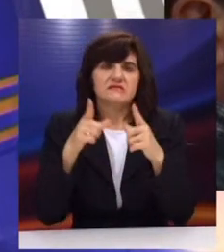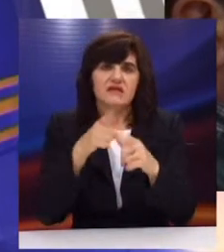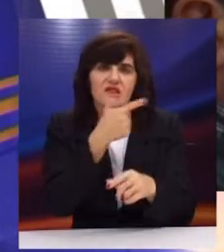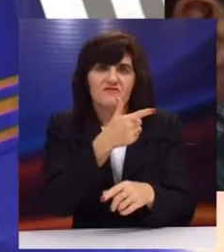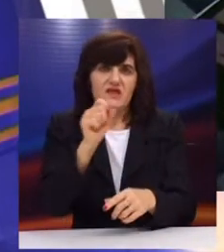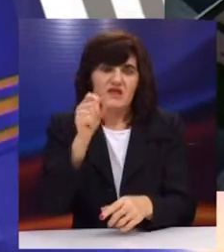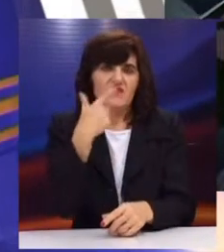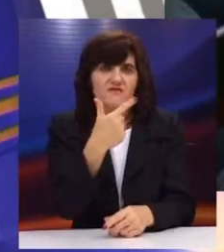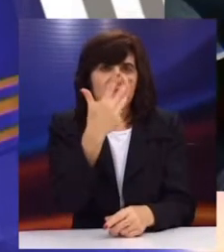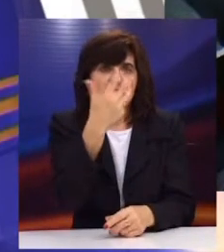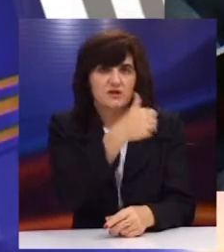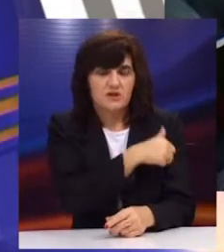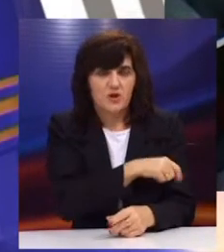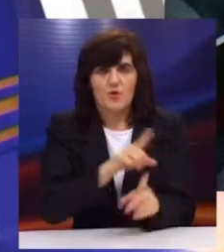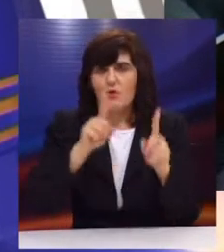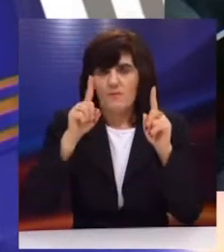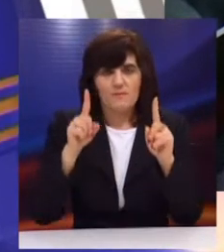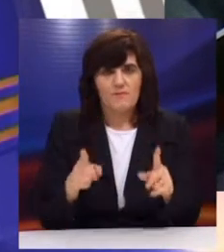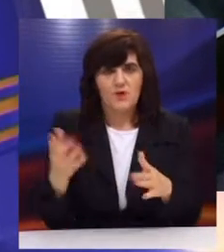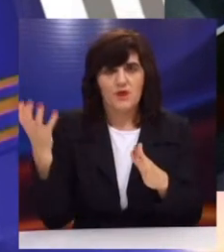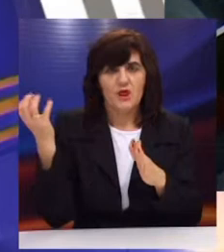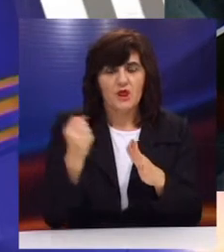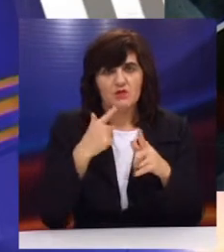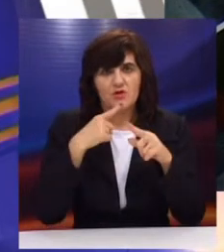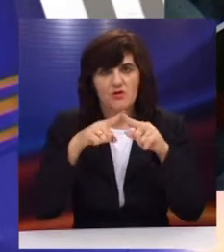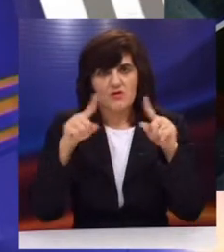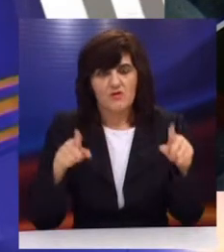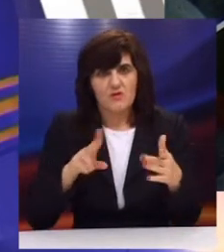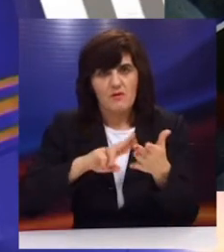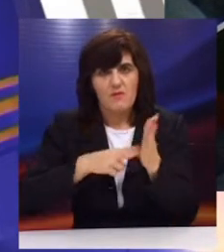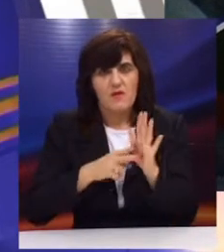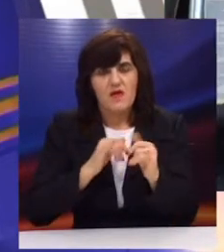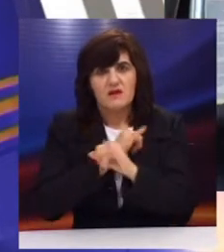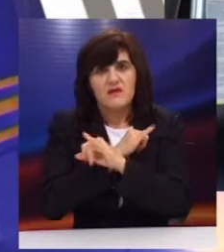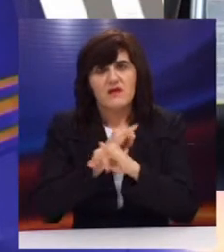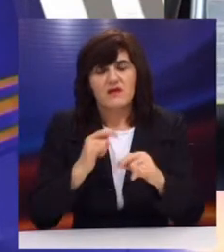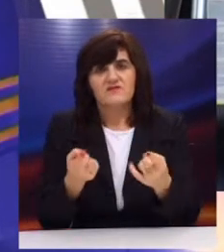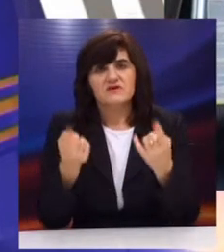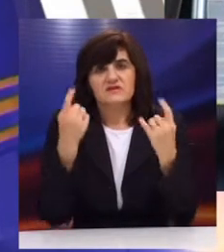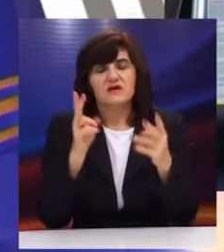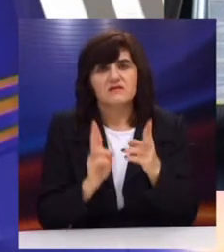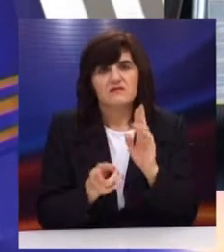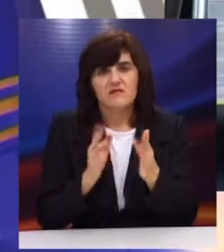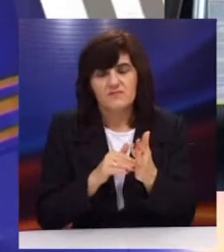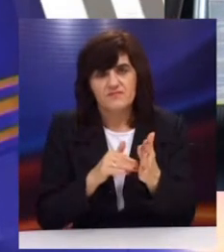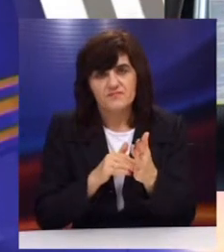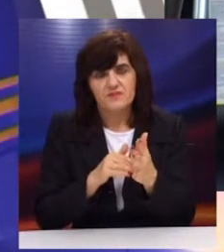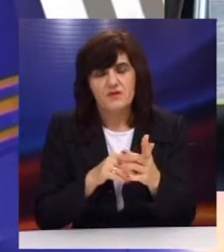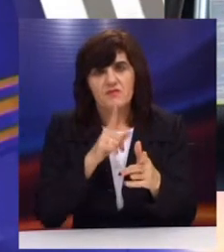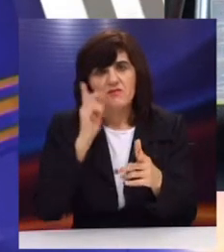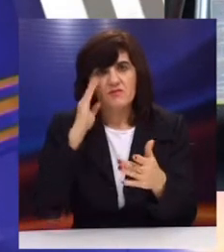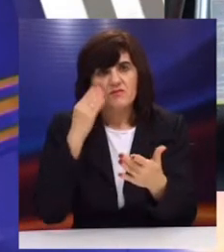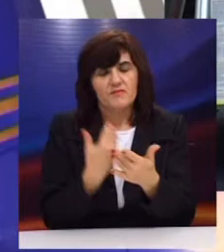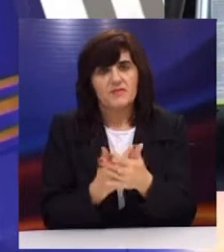do 2024. mora realizovati kroz donošenje nacionalnih programa razvoja poljoprivrede i ruralnog razvoja i istovremenom